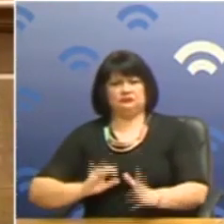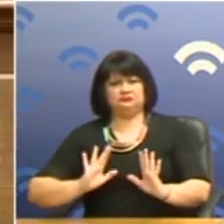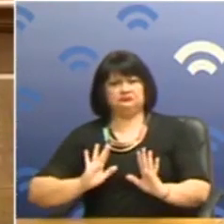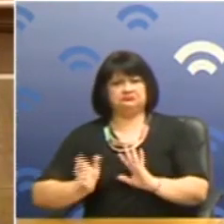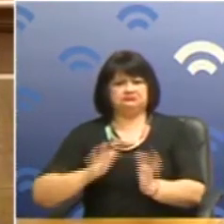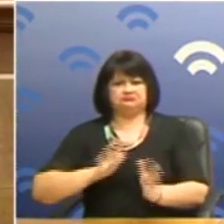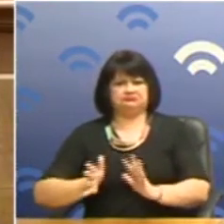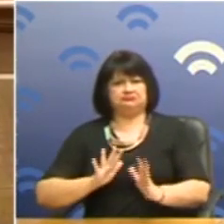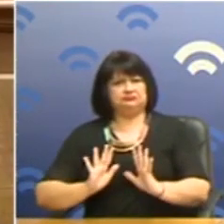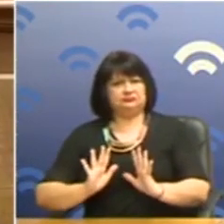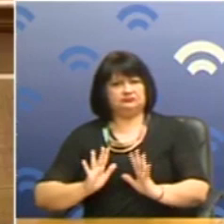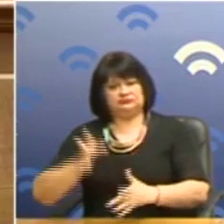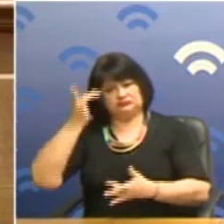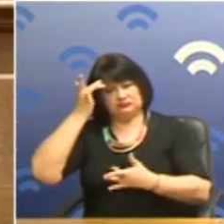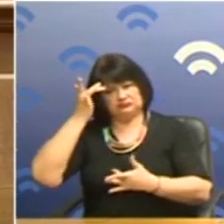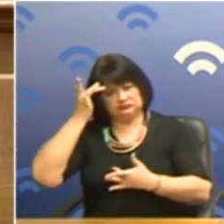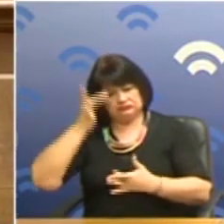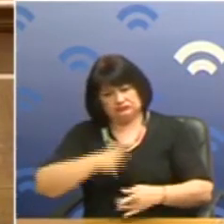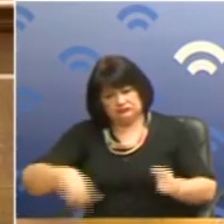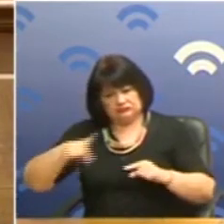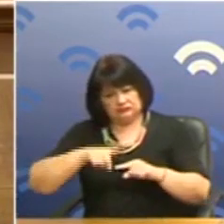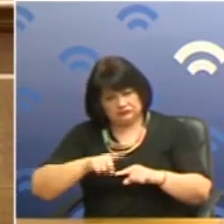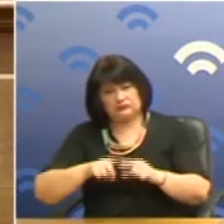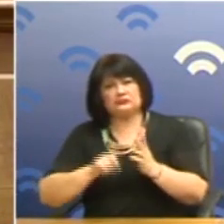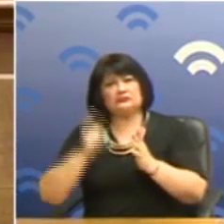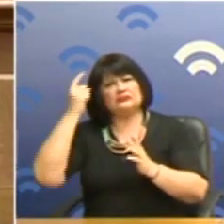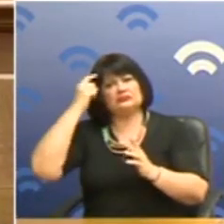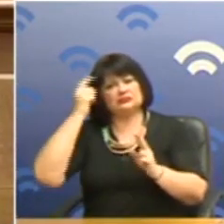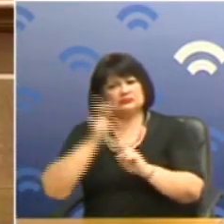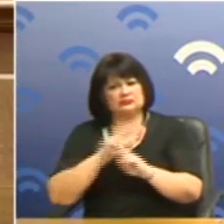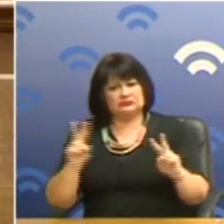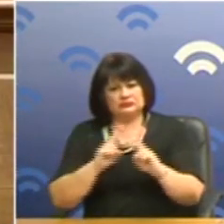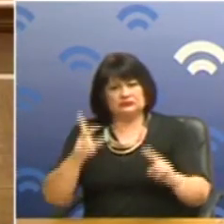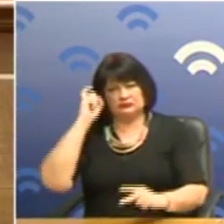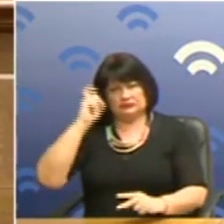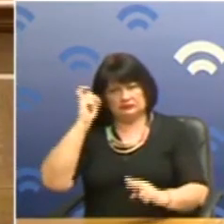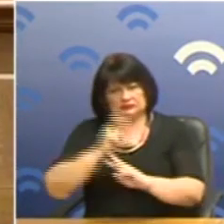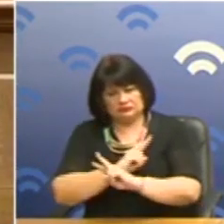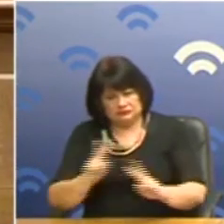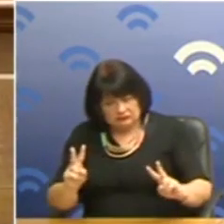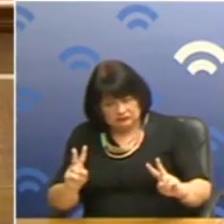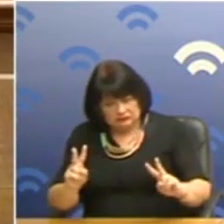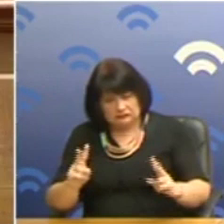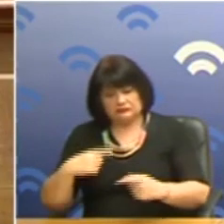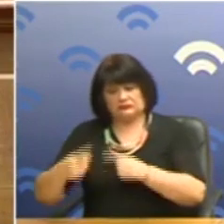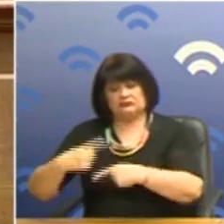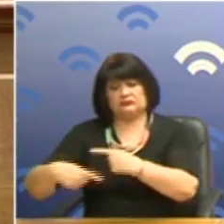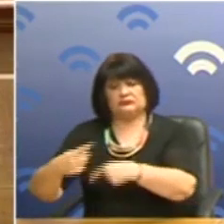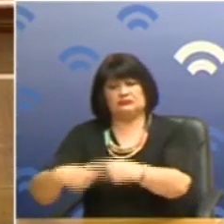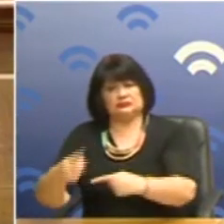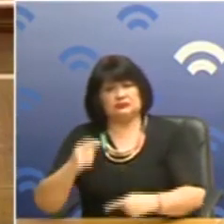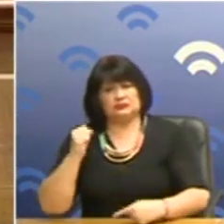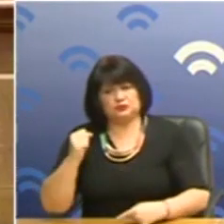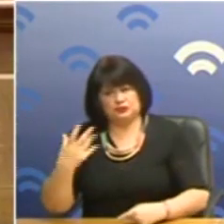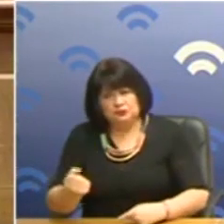πρέπει με πλήρη συνείδηση πλέον και καθαρό μυαλό και σκέψη, με τη μεγάλη εμπειρία που έχει αποκτήσει,